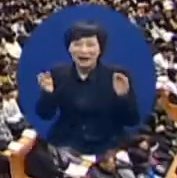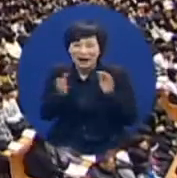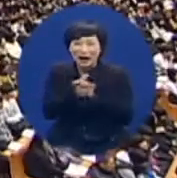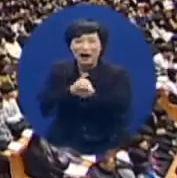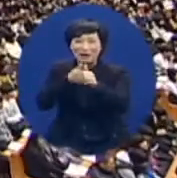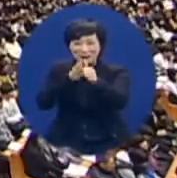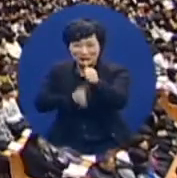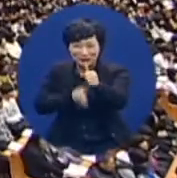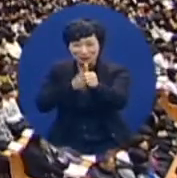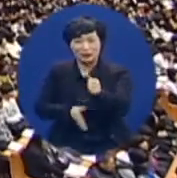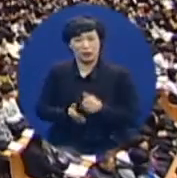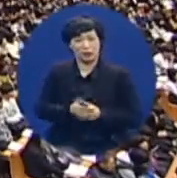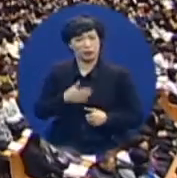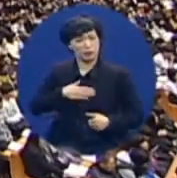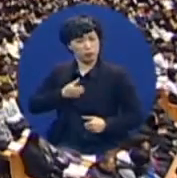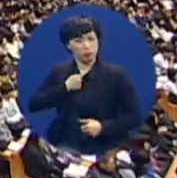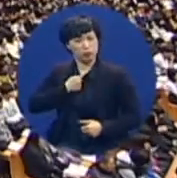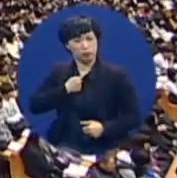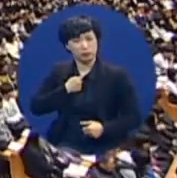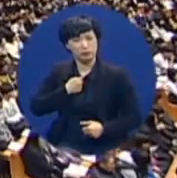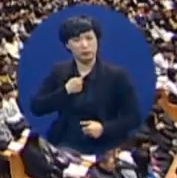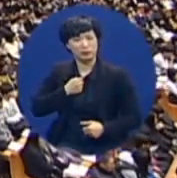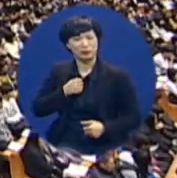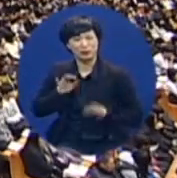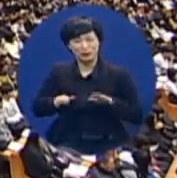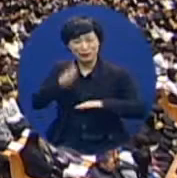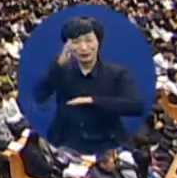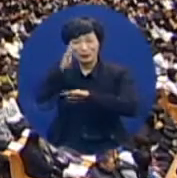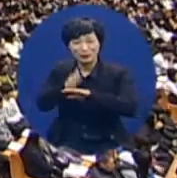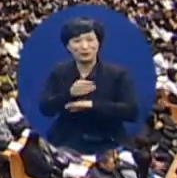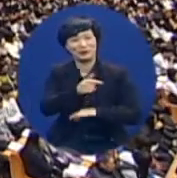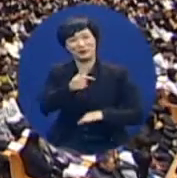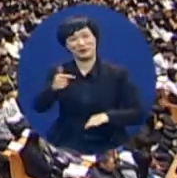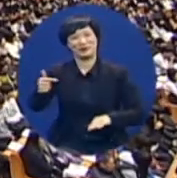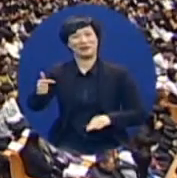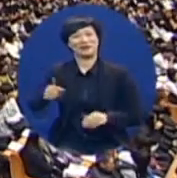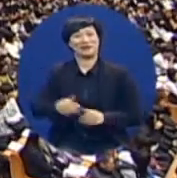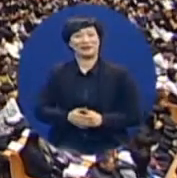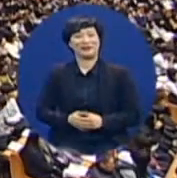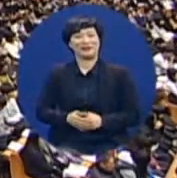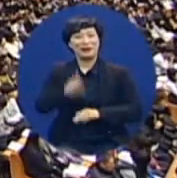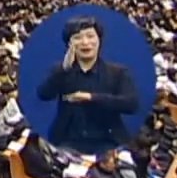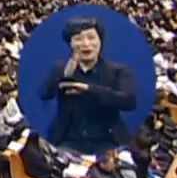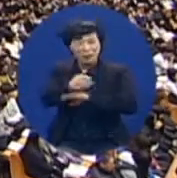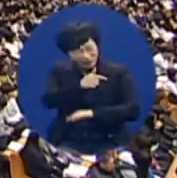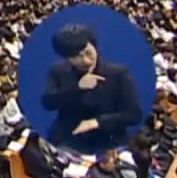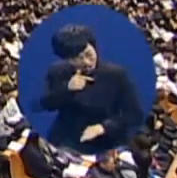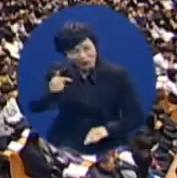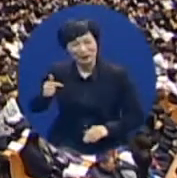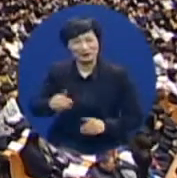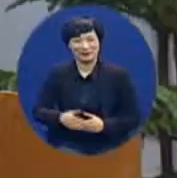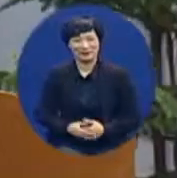아멘 내 몫이 너무 감사하 얼마나